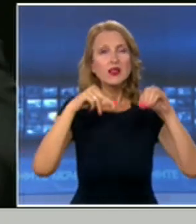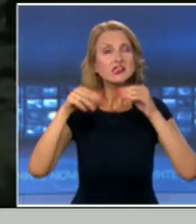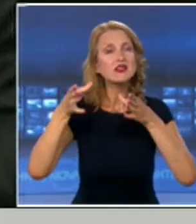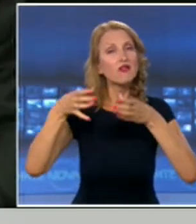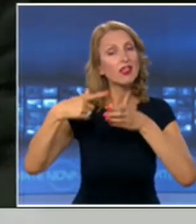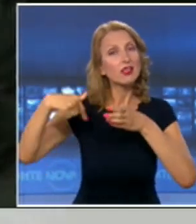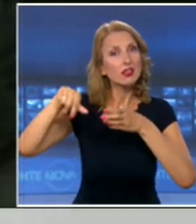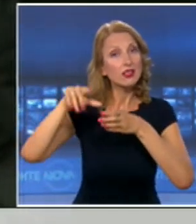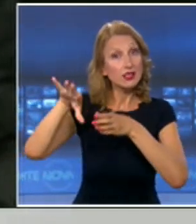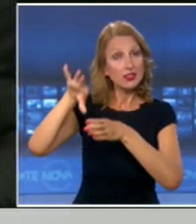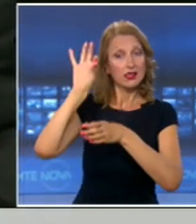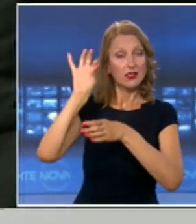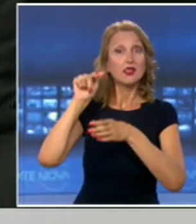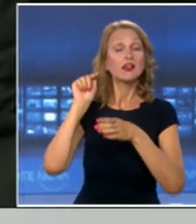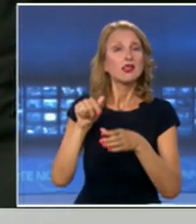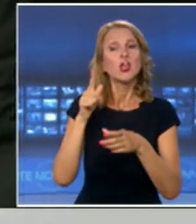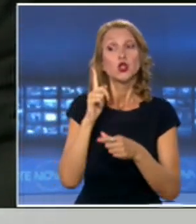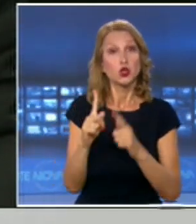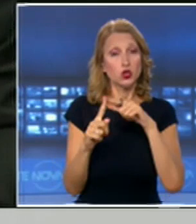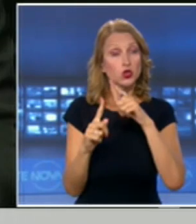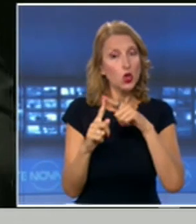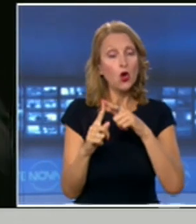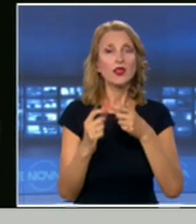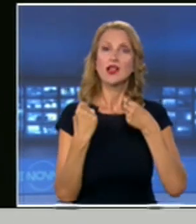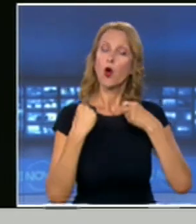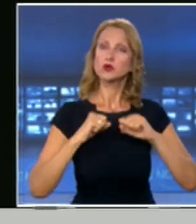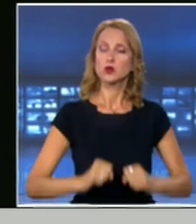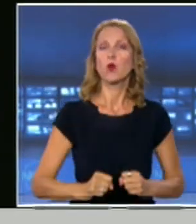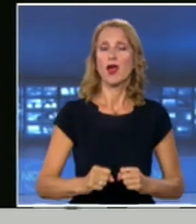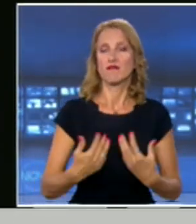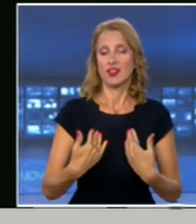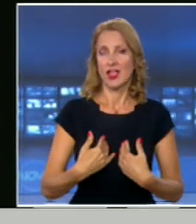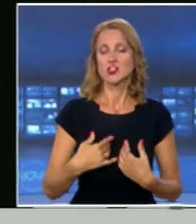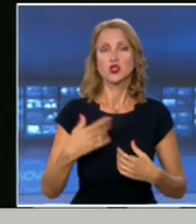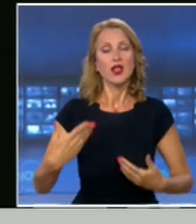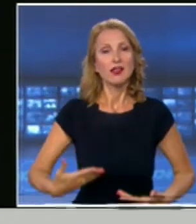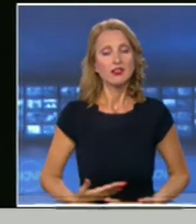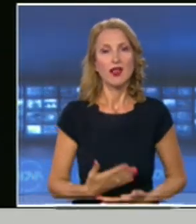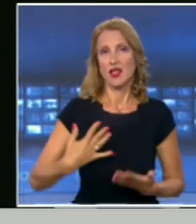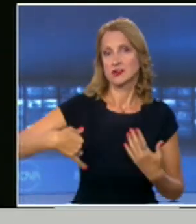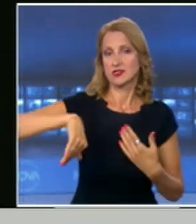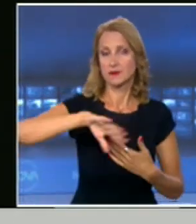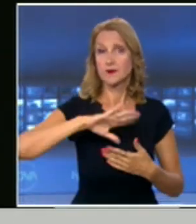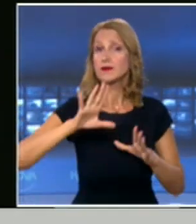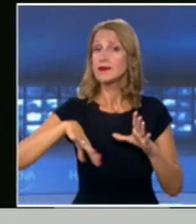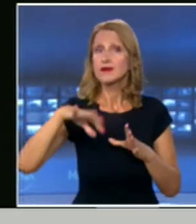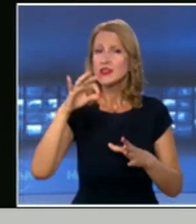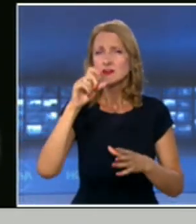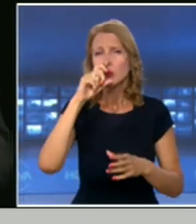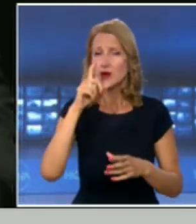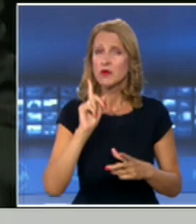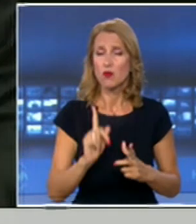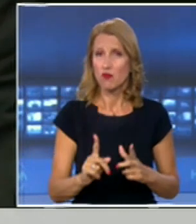квота, който да отстоява нашите интереси в кадровия орган. Изборът е от